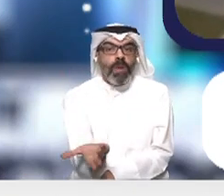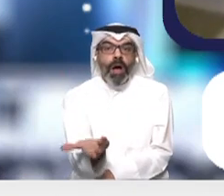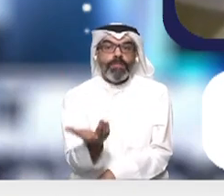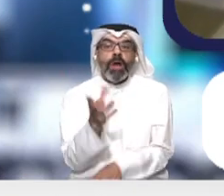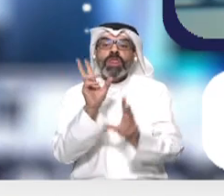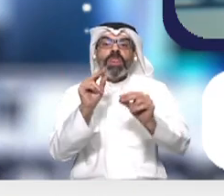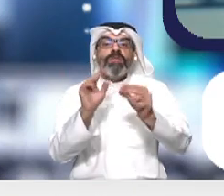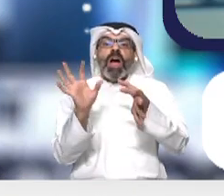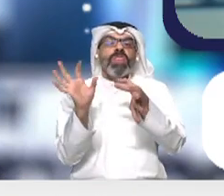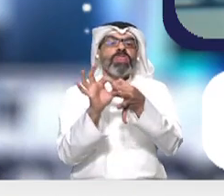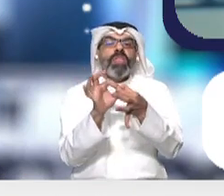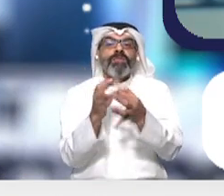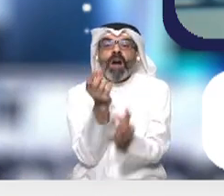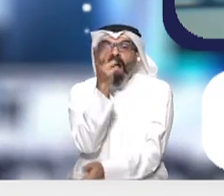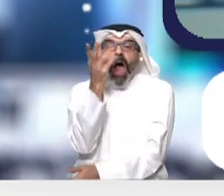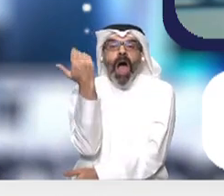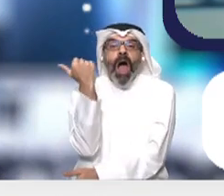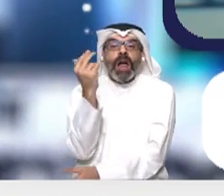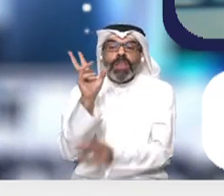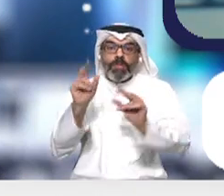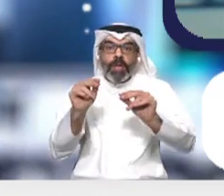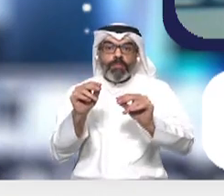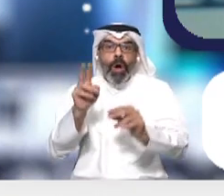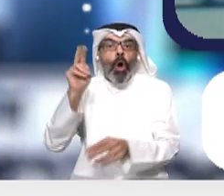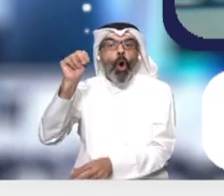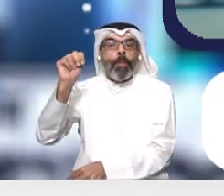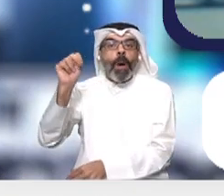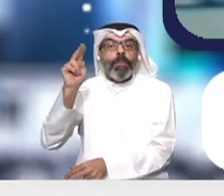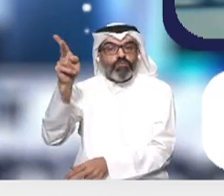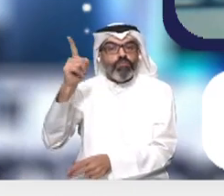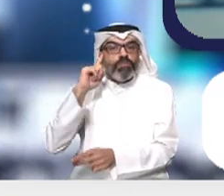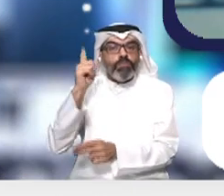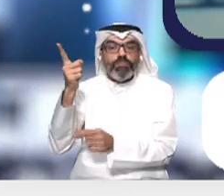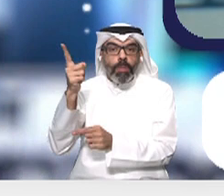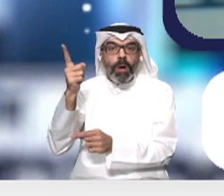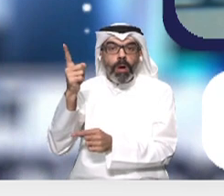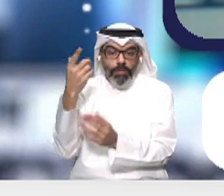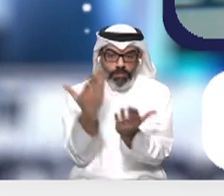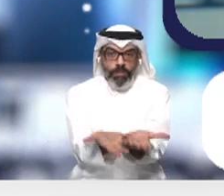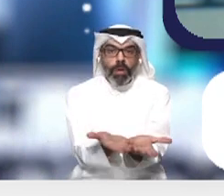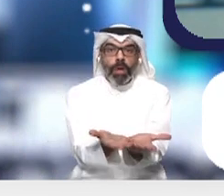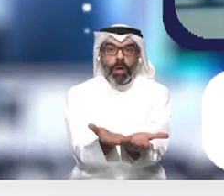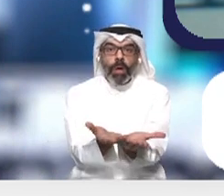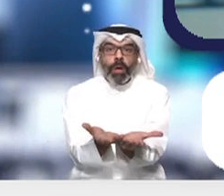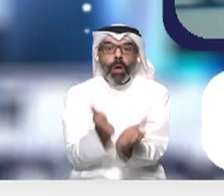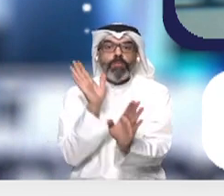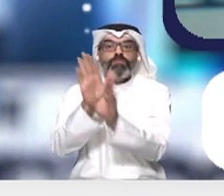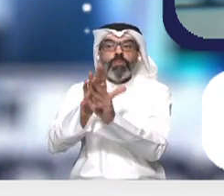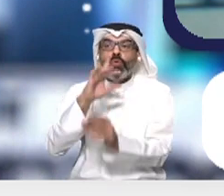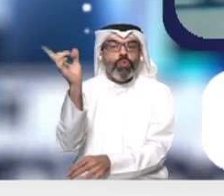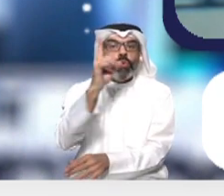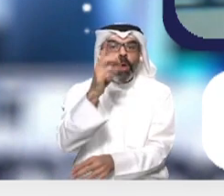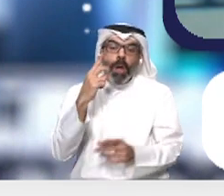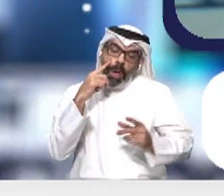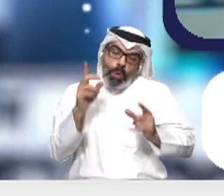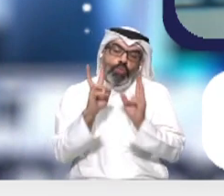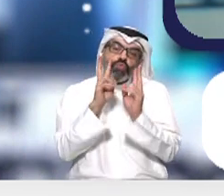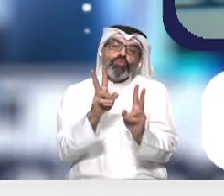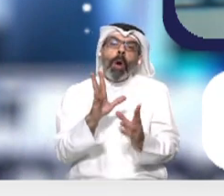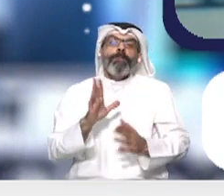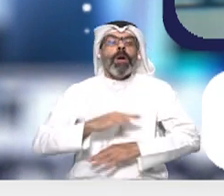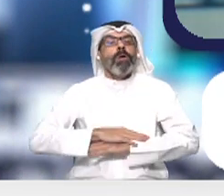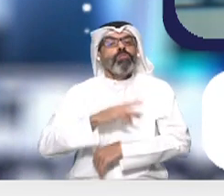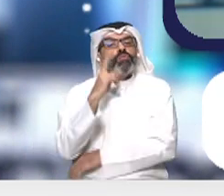القديمة التي توجد لدى الأمم المتحدة وأيضا موجودة برعاية دولية. دعينا ننتظر ما ستسفر